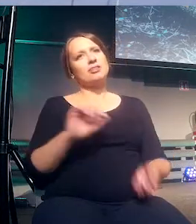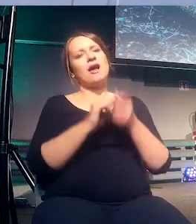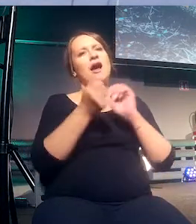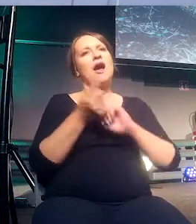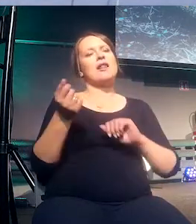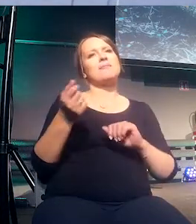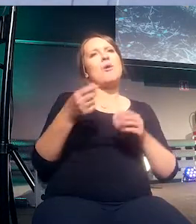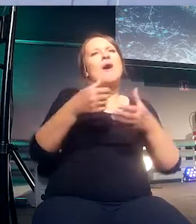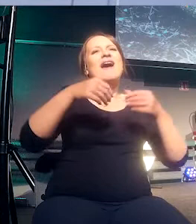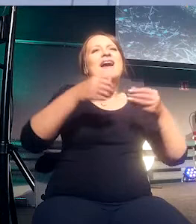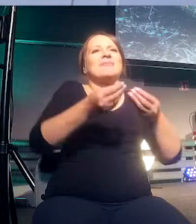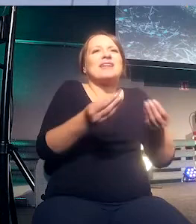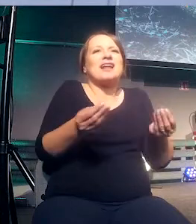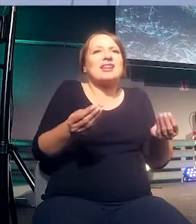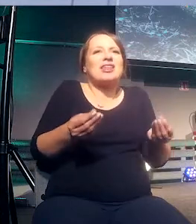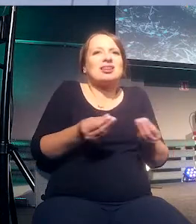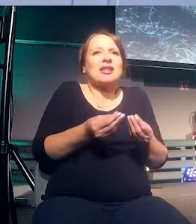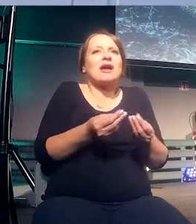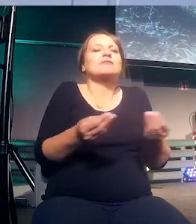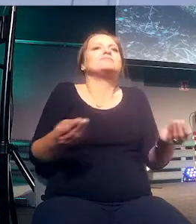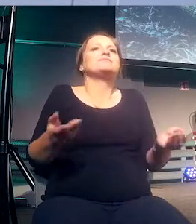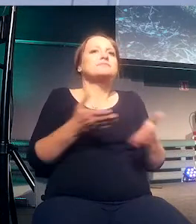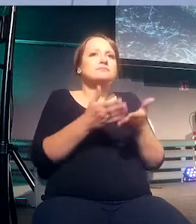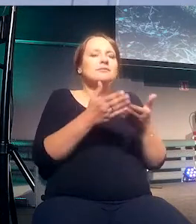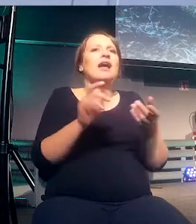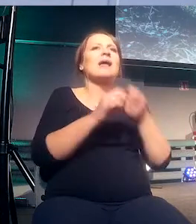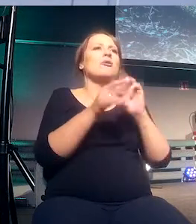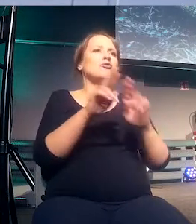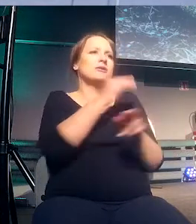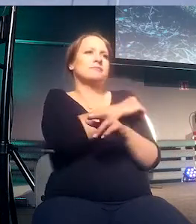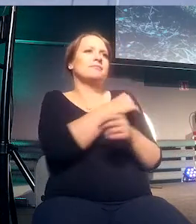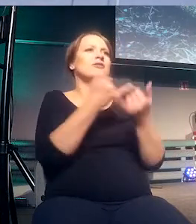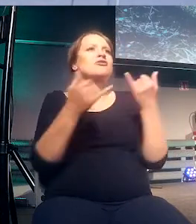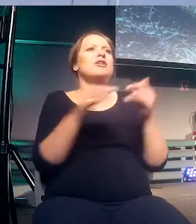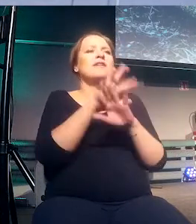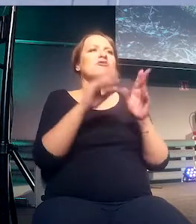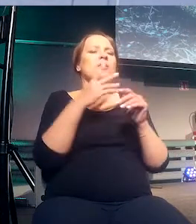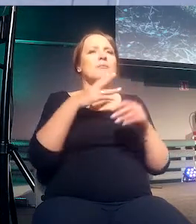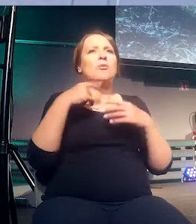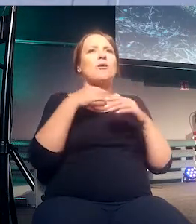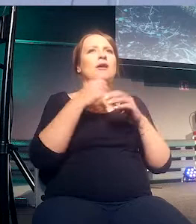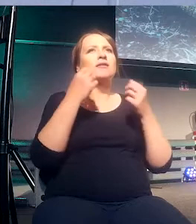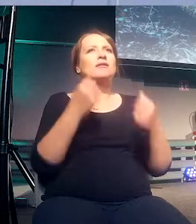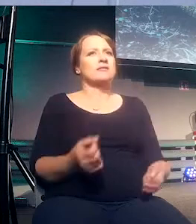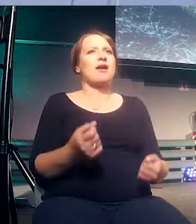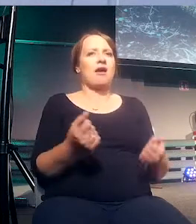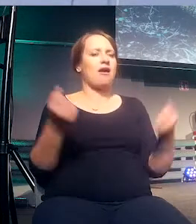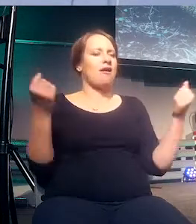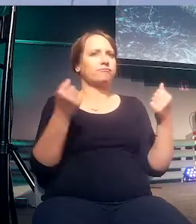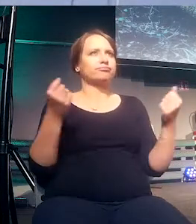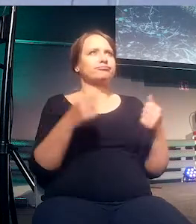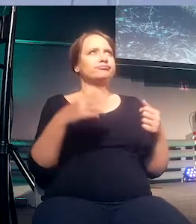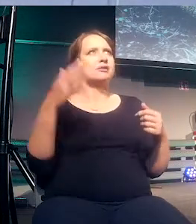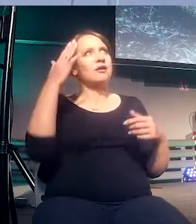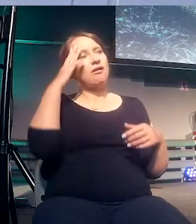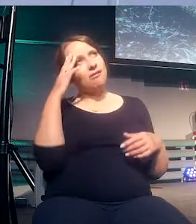w glinie, czy z szycia, czy z wytwarzaniem tekstylu, no, wszystkie były dla mnie strasznie nudne. Więc w którymś momencie musiałam złapać się za głowę